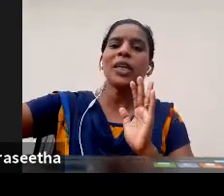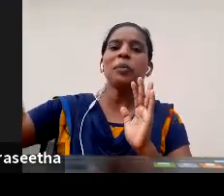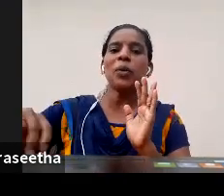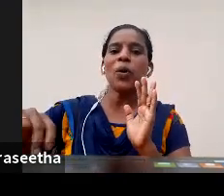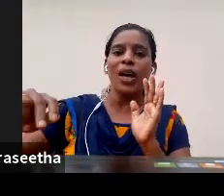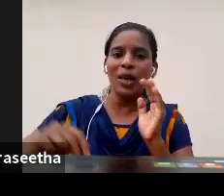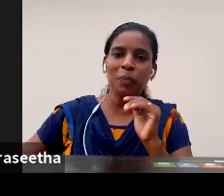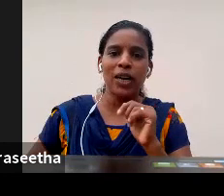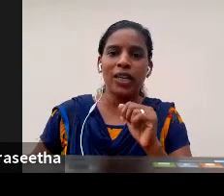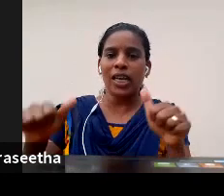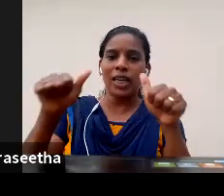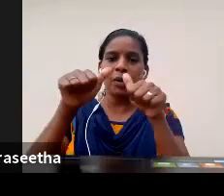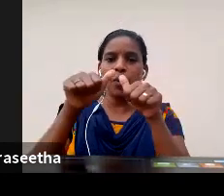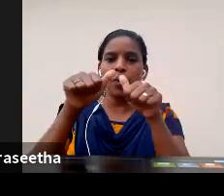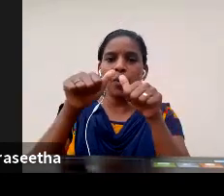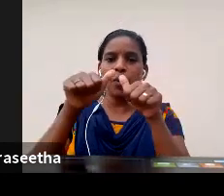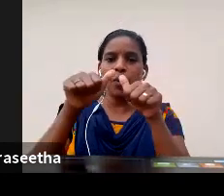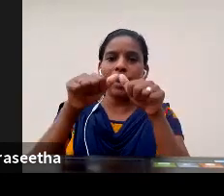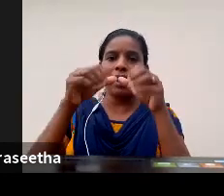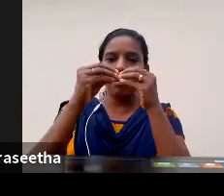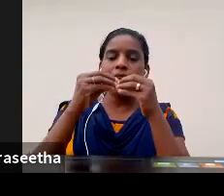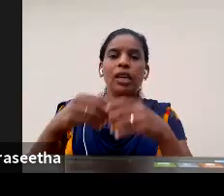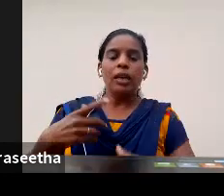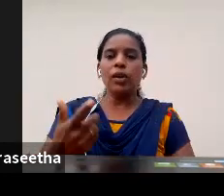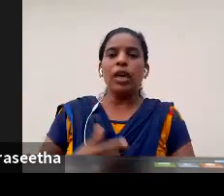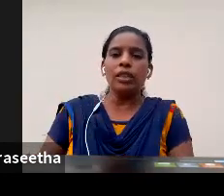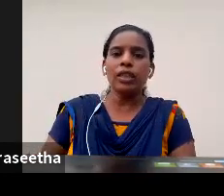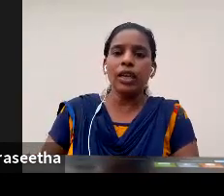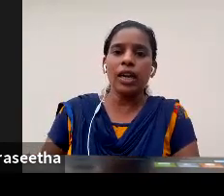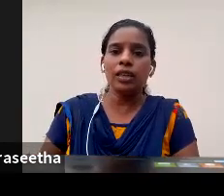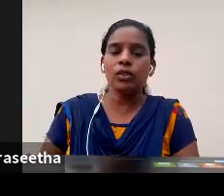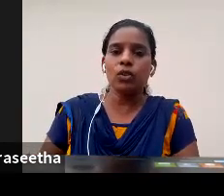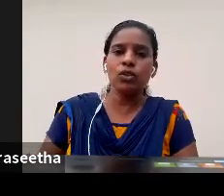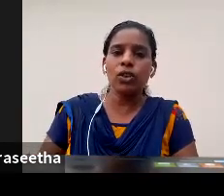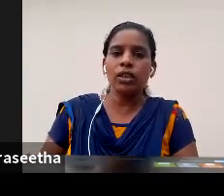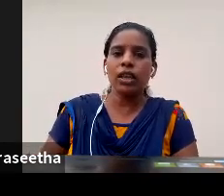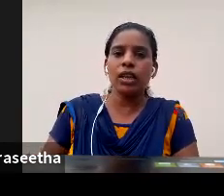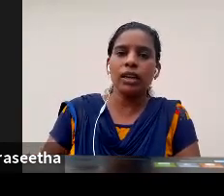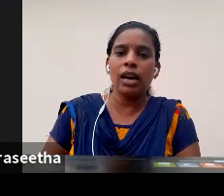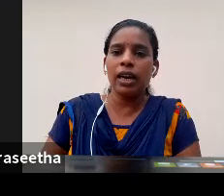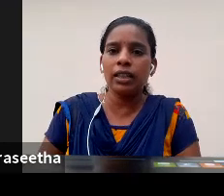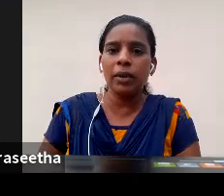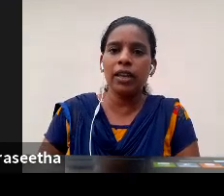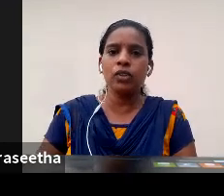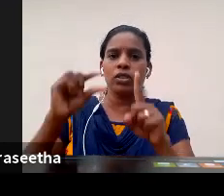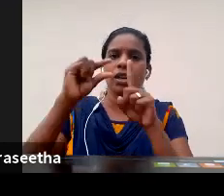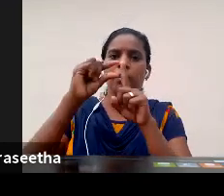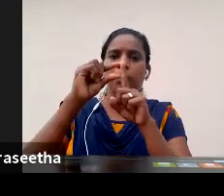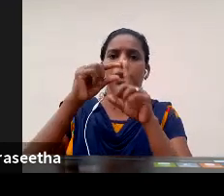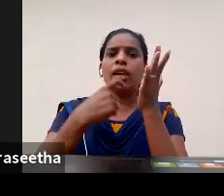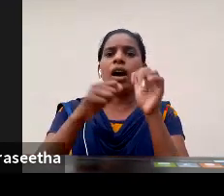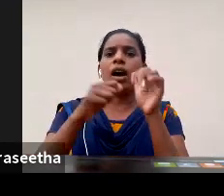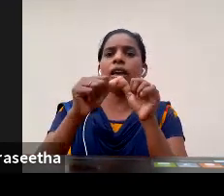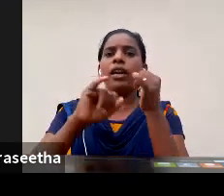പഠിച്ചു കഴിയുമ്പോ അത് എളുപ്പമാണ് സാധാരണ ഇപ്പോ എ ബി ഇപ്പോ എന്റെ അടുത്തൊക്കെയാണ് ചോദ്യം ചോദിക്കുന്നെങ്കിൽ എന്താ പേരെന്ന് ചോദിച്ചാല്